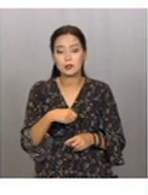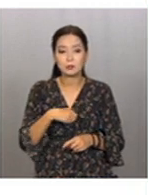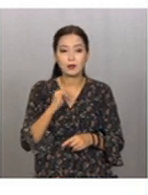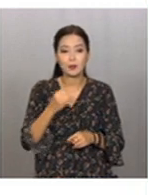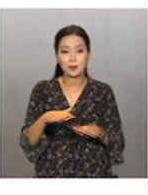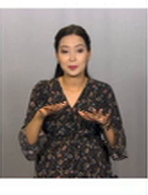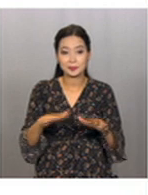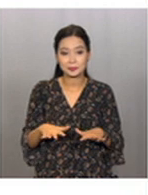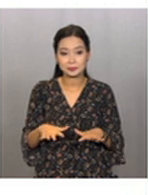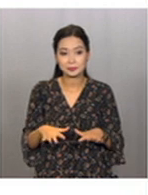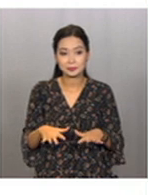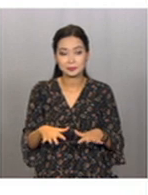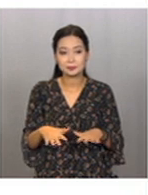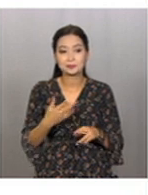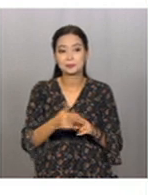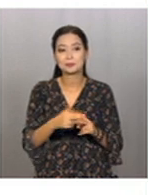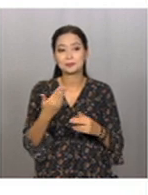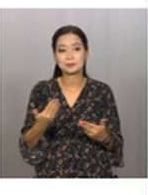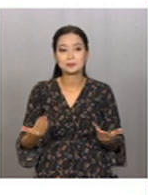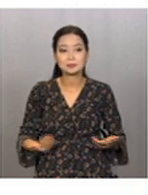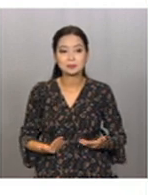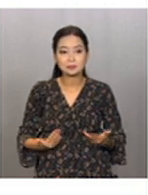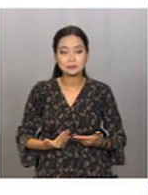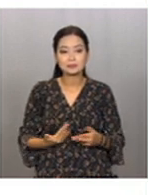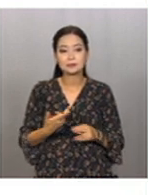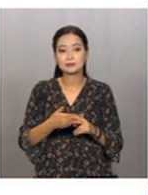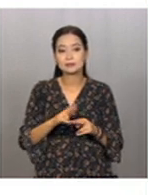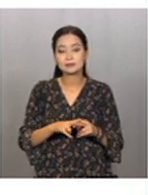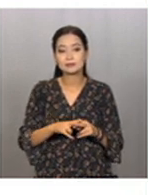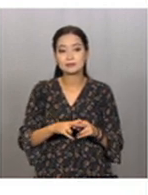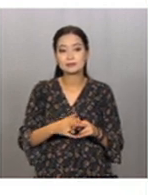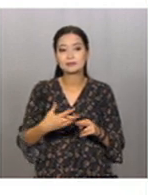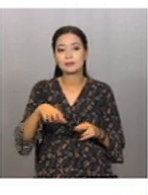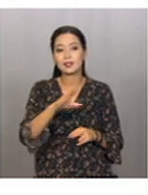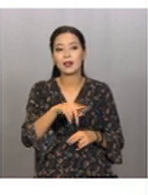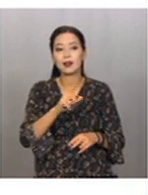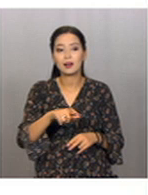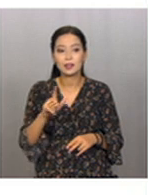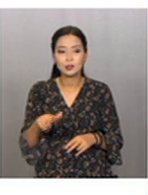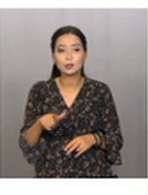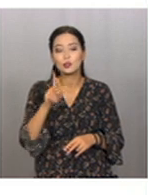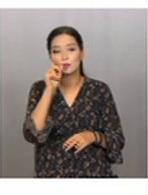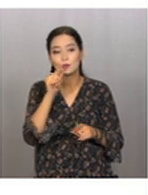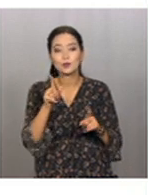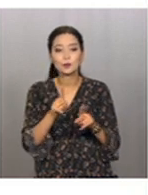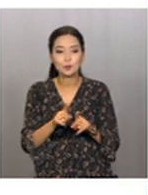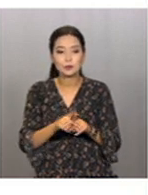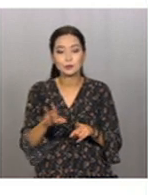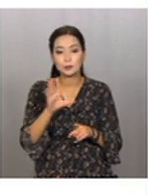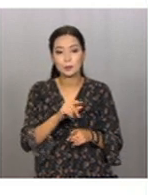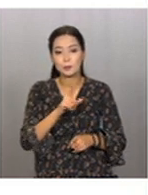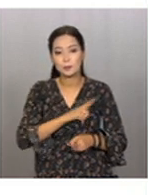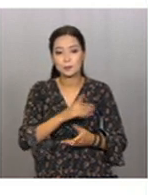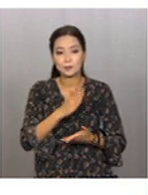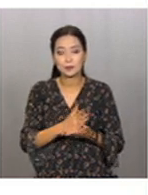сөйлейді. Белгілі мәлім болды надандығың, хауаға бұрын барған адам ата жоқ беді есіткенің мұны бірақ.